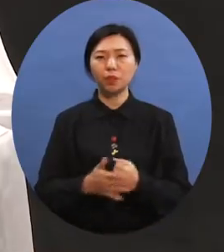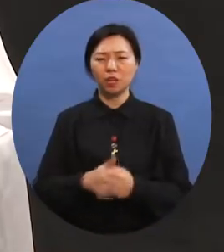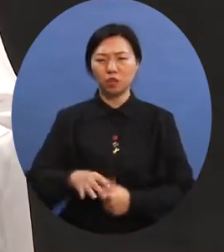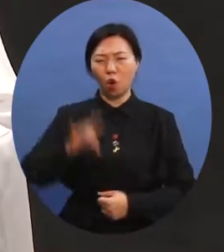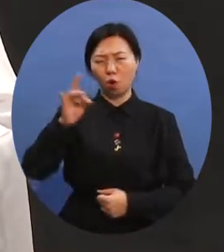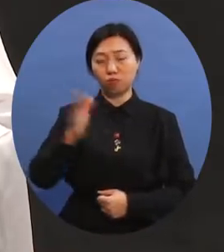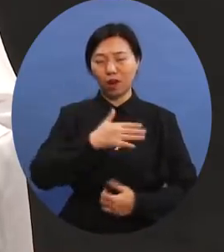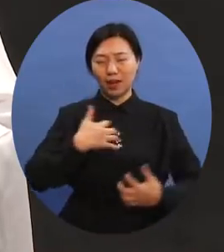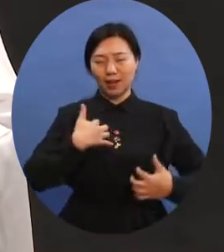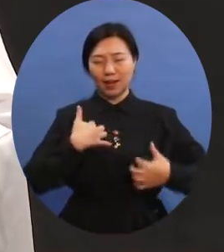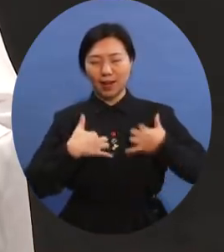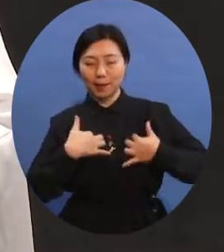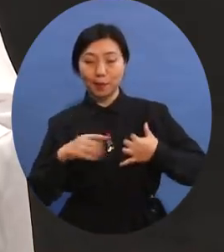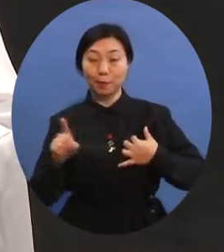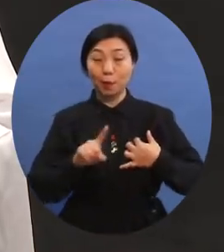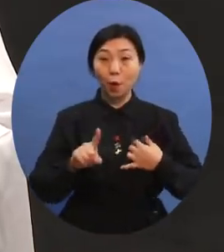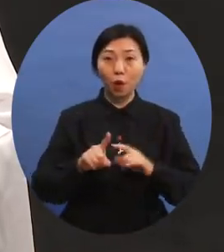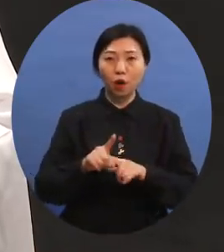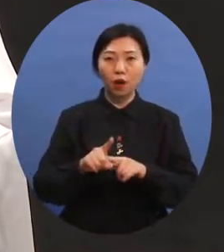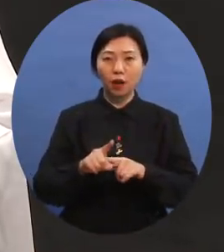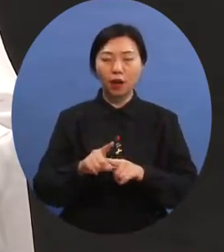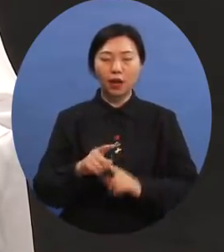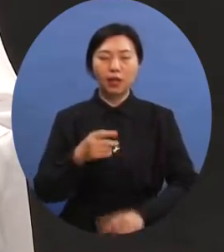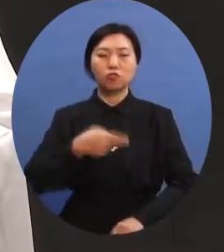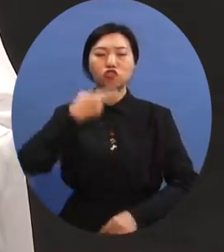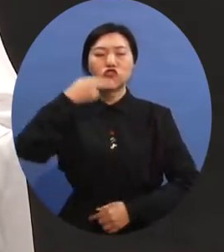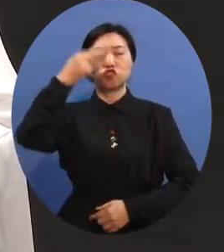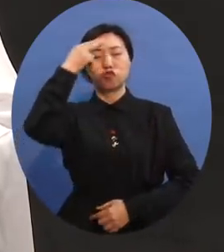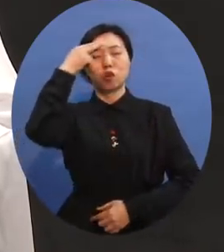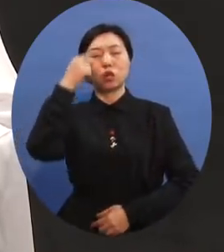그래서 처음부터 재밌는 거는 마약하고 술밖에 없어요.